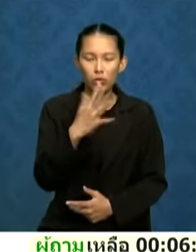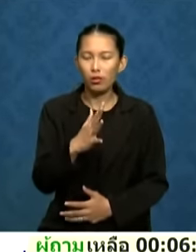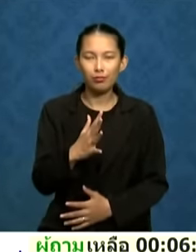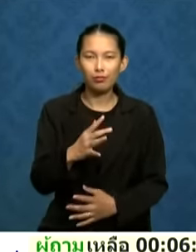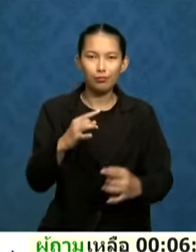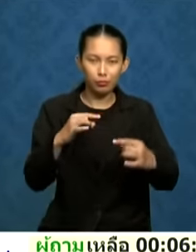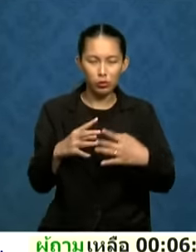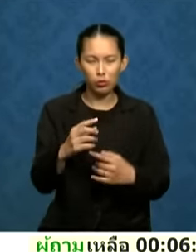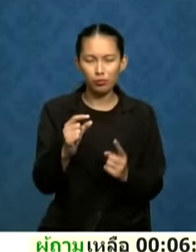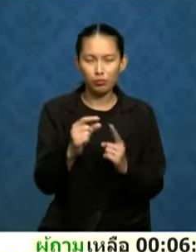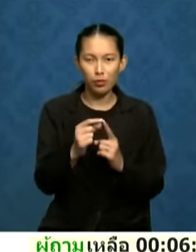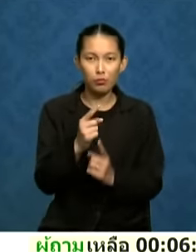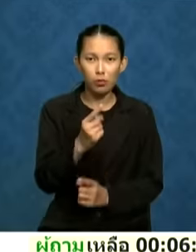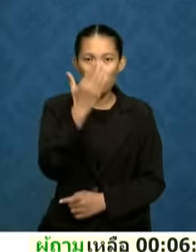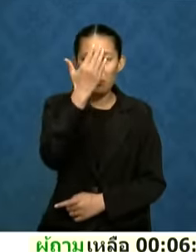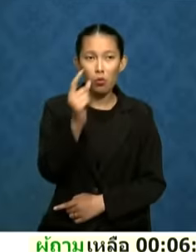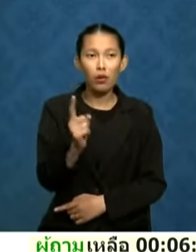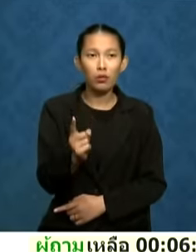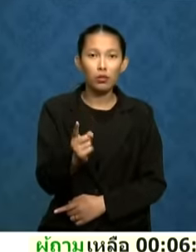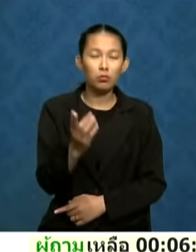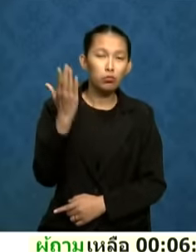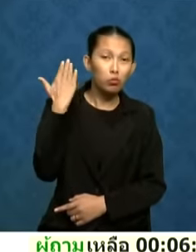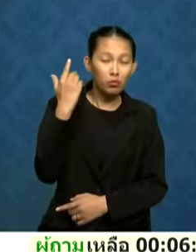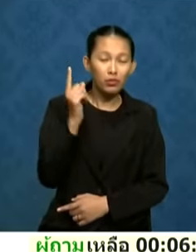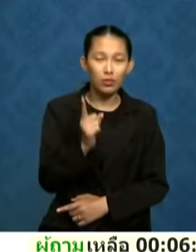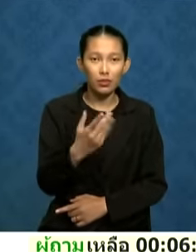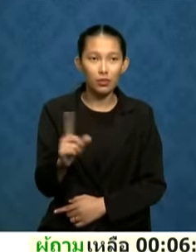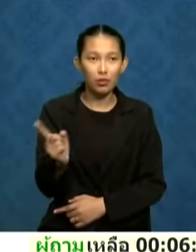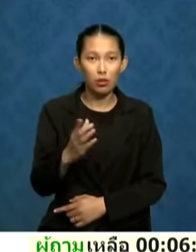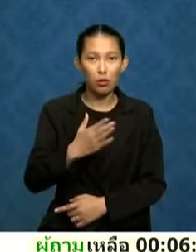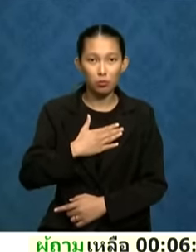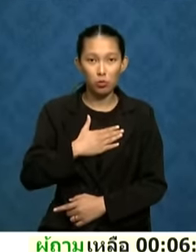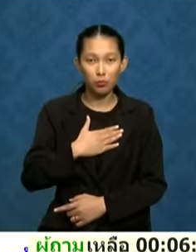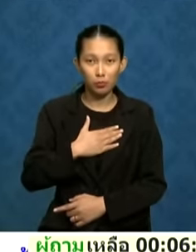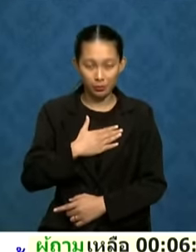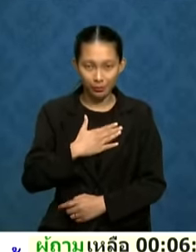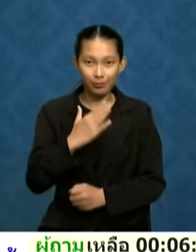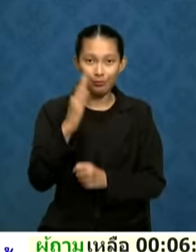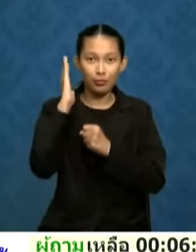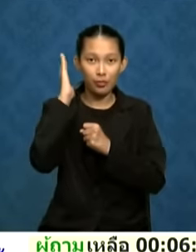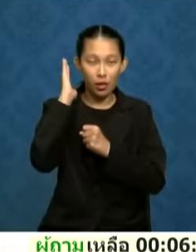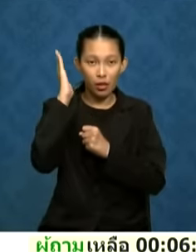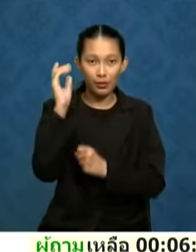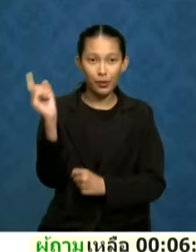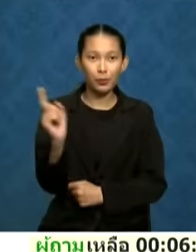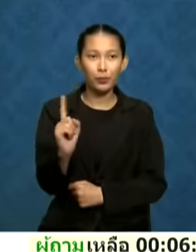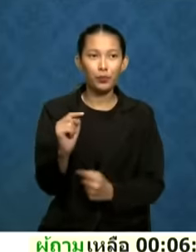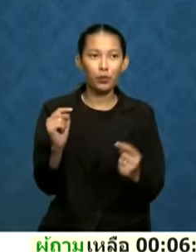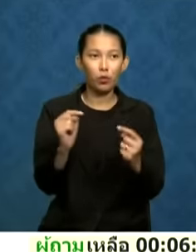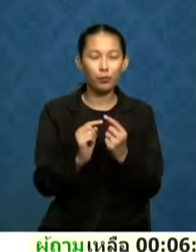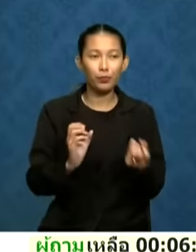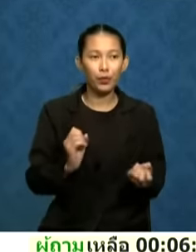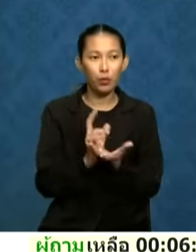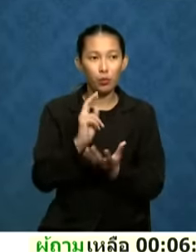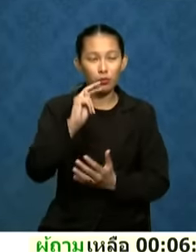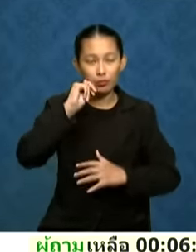ำเหานี้ owesมากเพรววนนั้จรๆ ....ผมกำลังทะหงข้าวื่องของความเสียหายเร